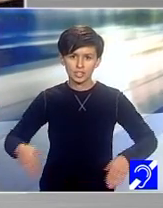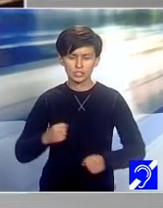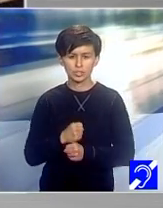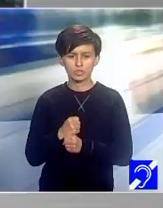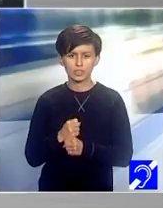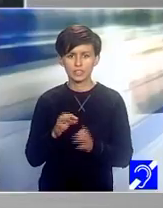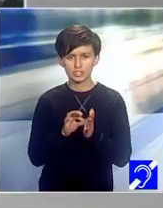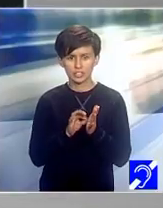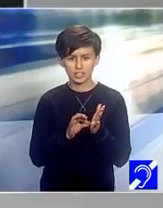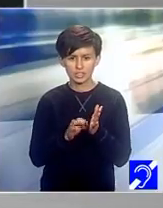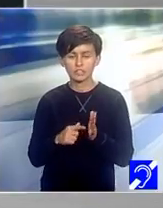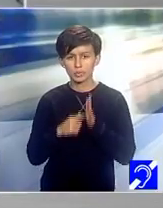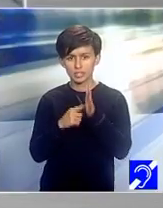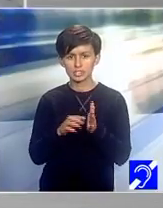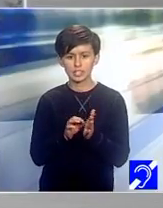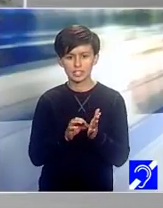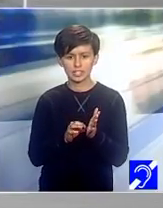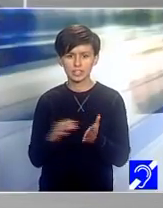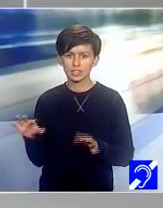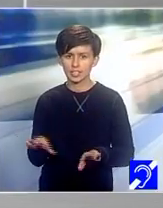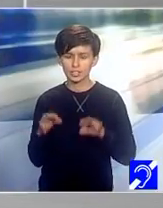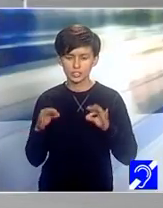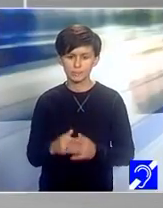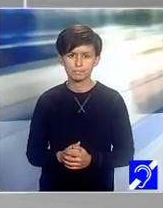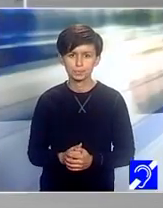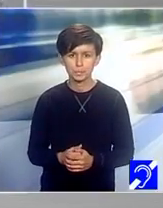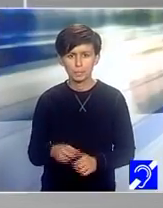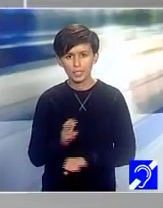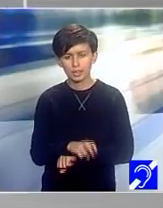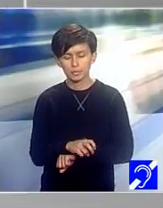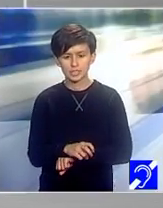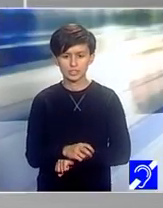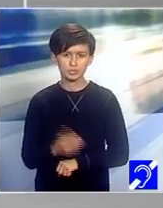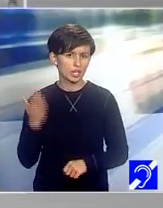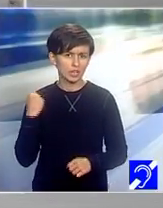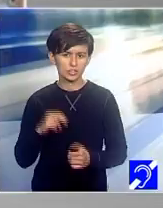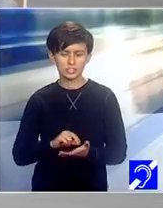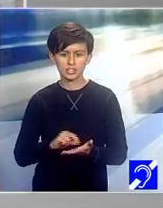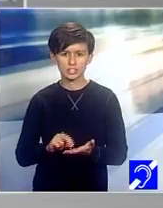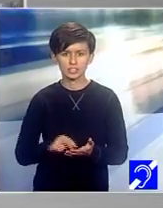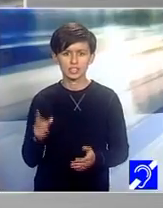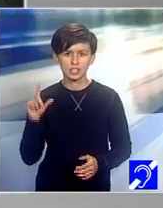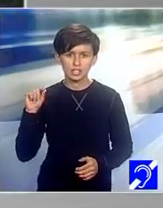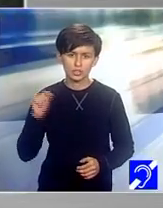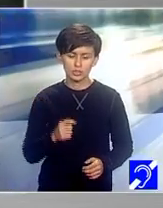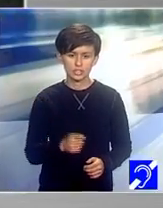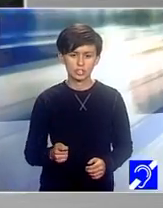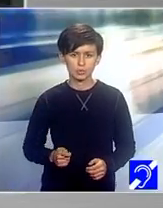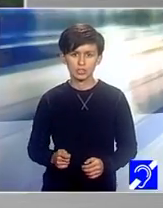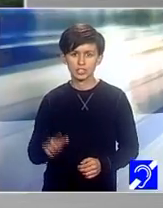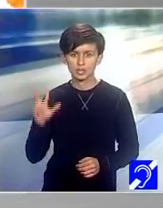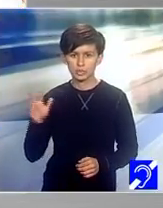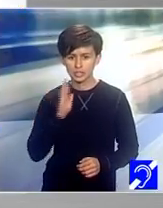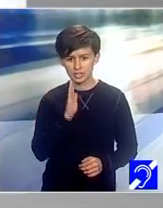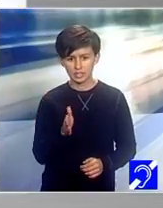publice criteriile de departajare. În aplicația pentru candidatură au fost trecute aproximativ 20 de proiecte orientate pe 3 linii